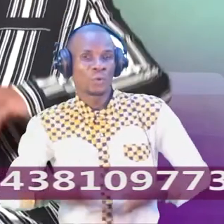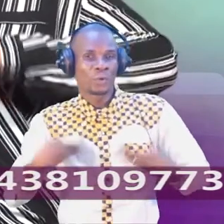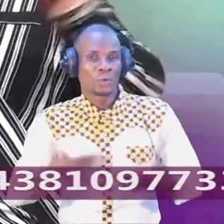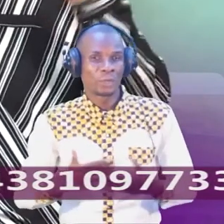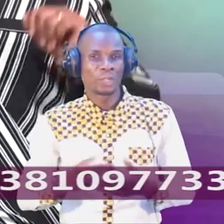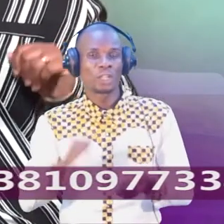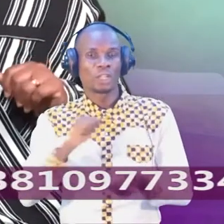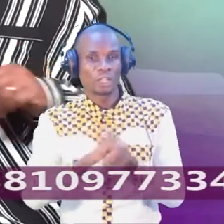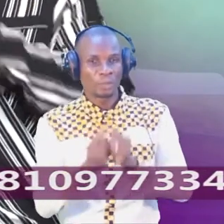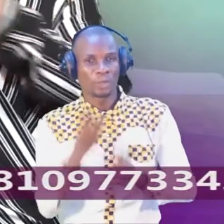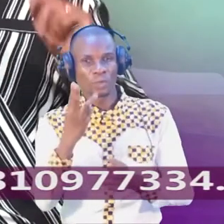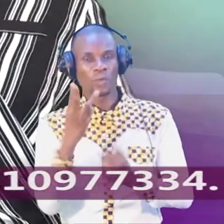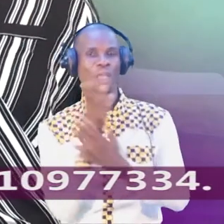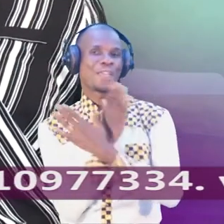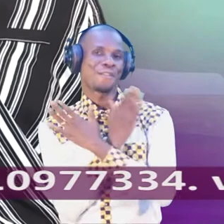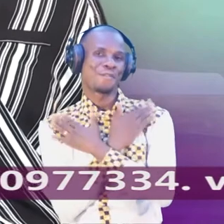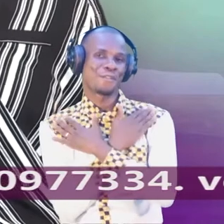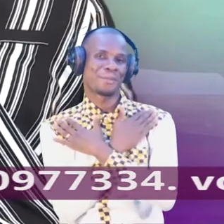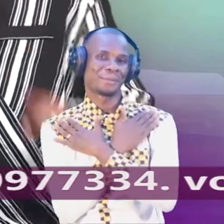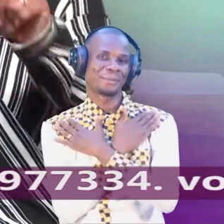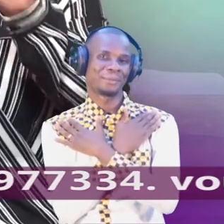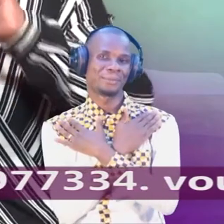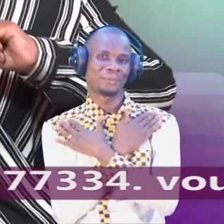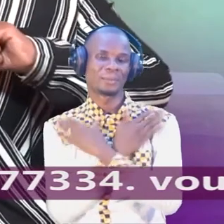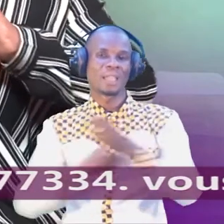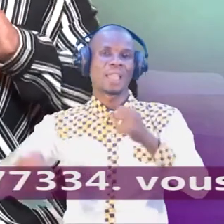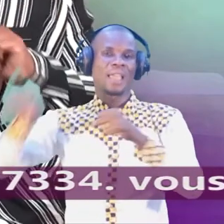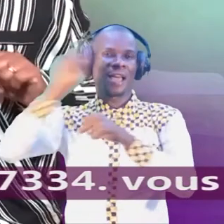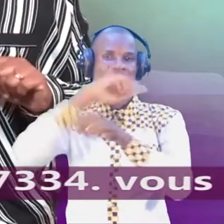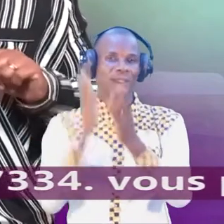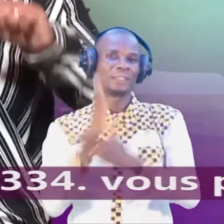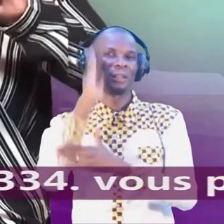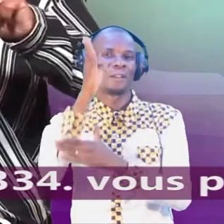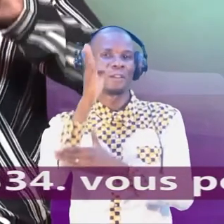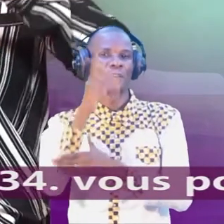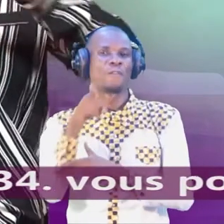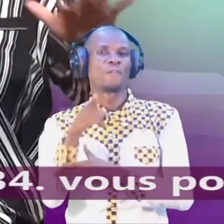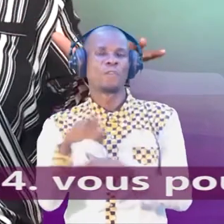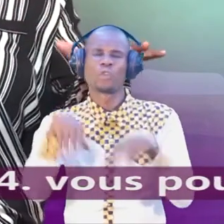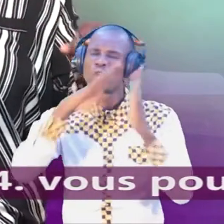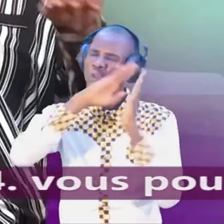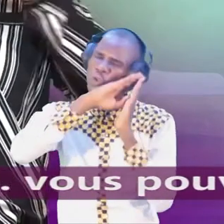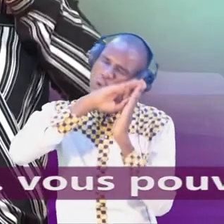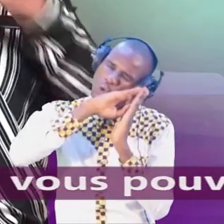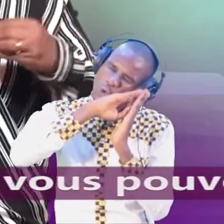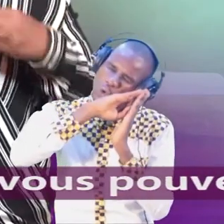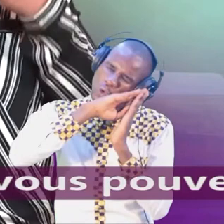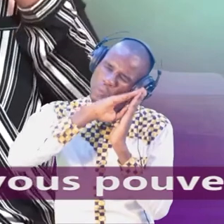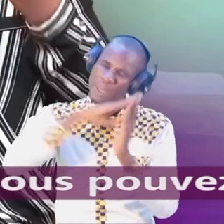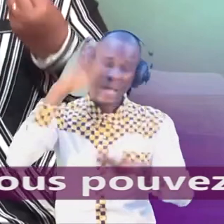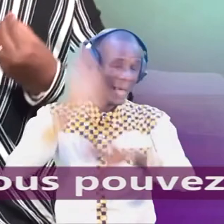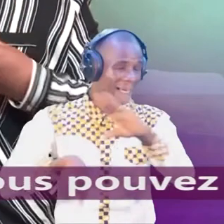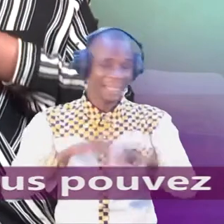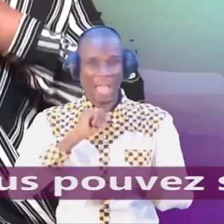mazoezi. Toka, tembea, fanya mazoezi. Tembea na pumua